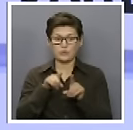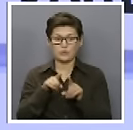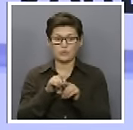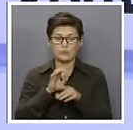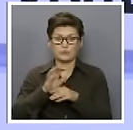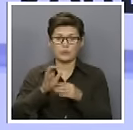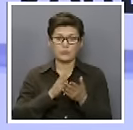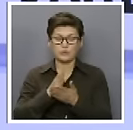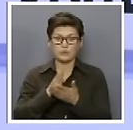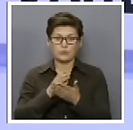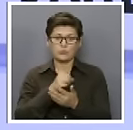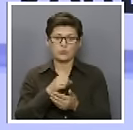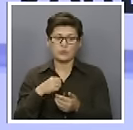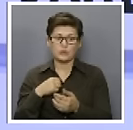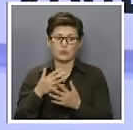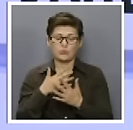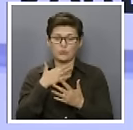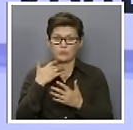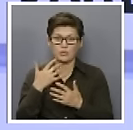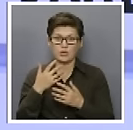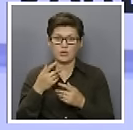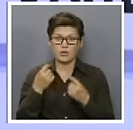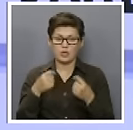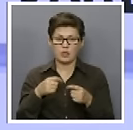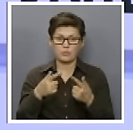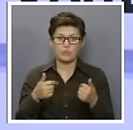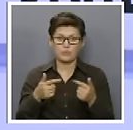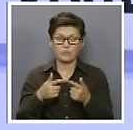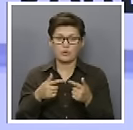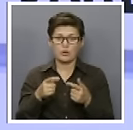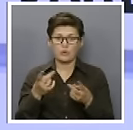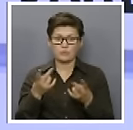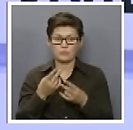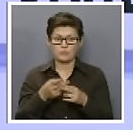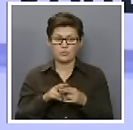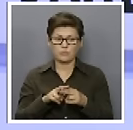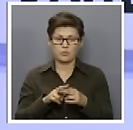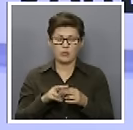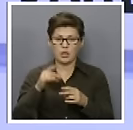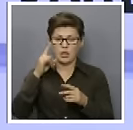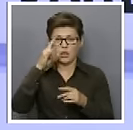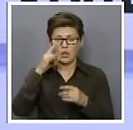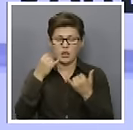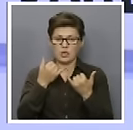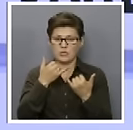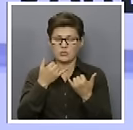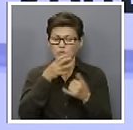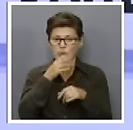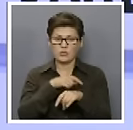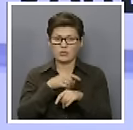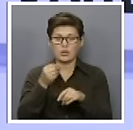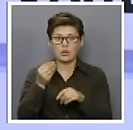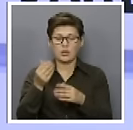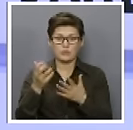баспасөз қызметтерінің өздерінде көптеген әртүрлі коммерциялық ұйымдар бар. Бұл жағында ескере кеткен жөн, өйткені қазір өзі бәрі ақша